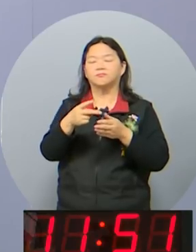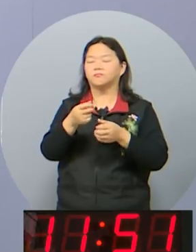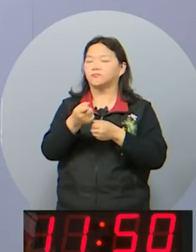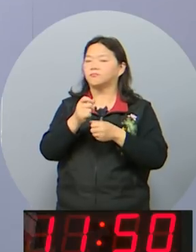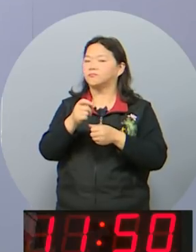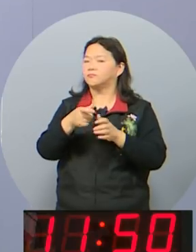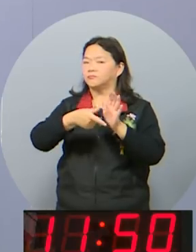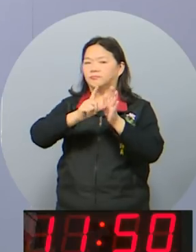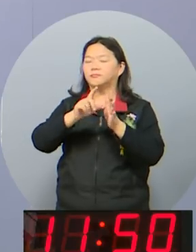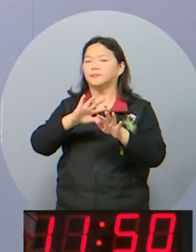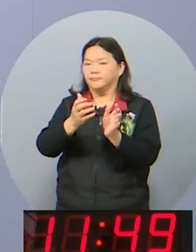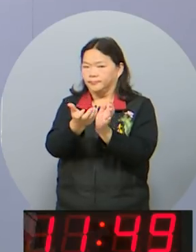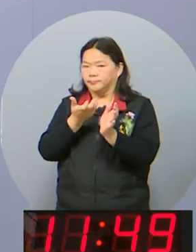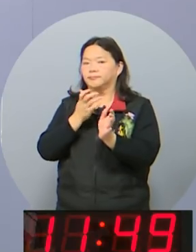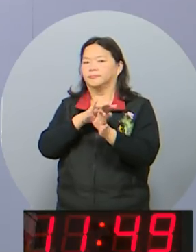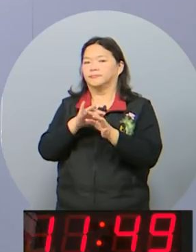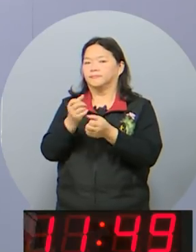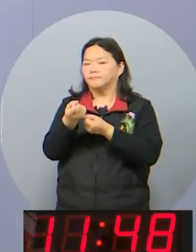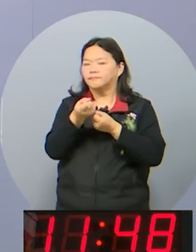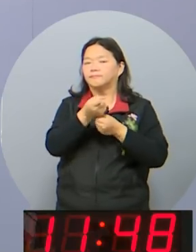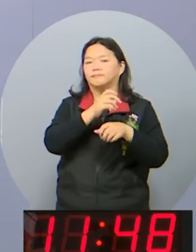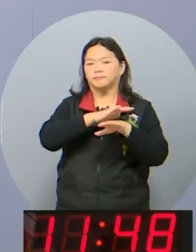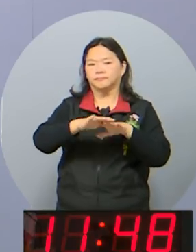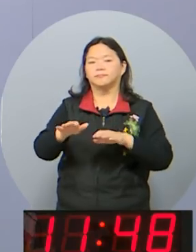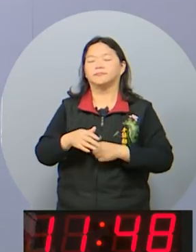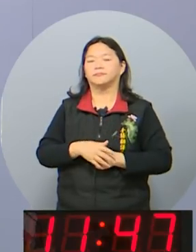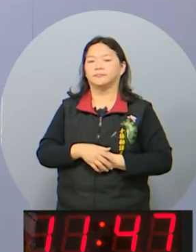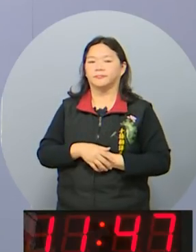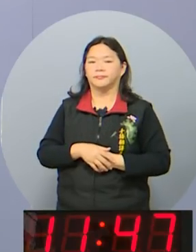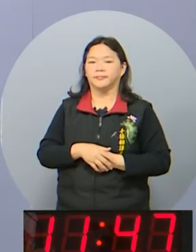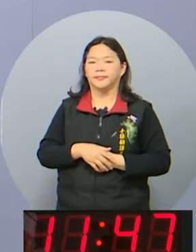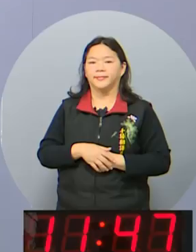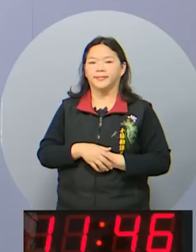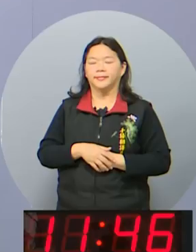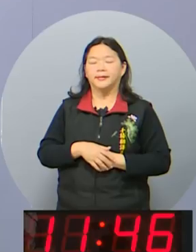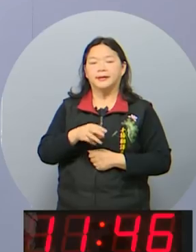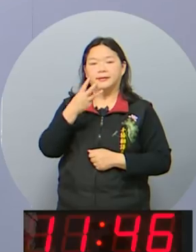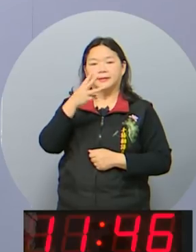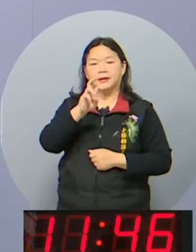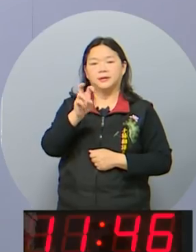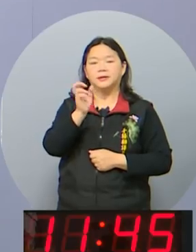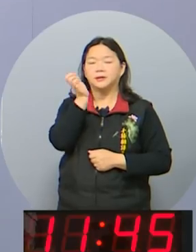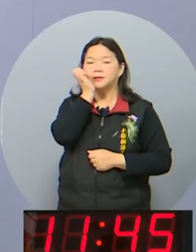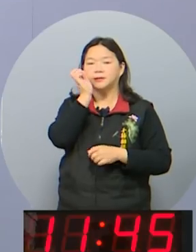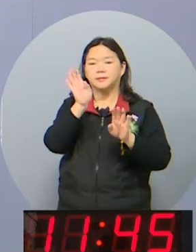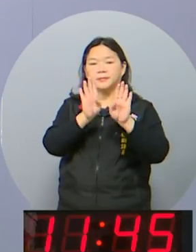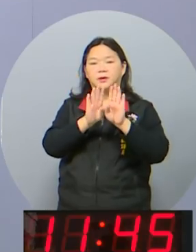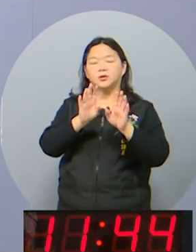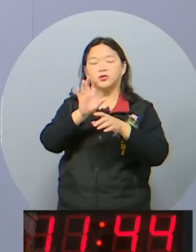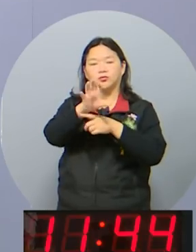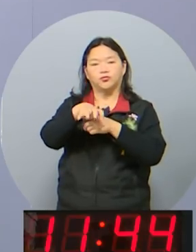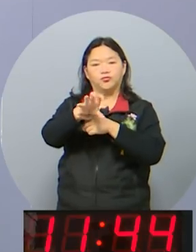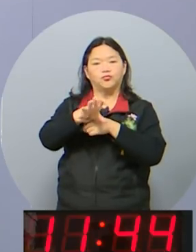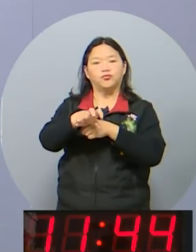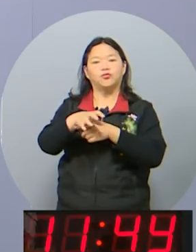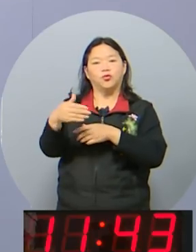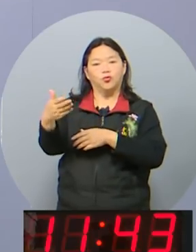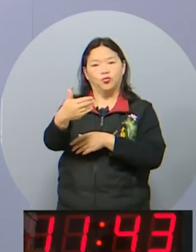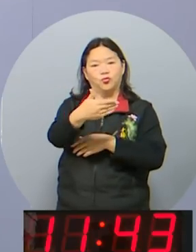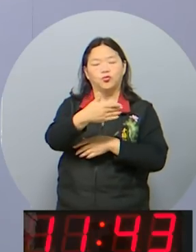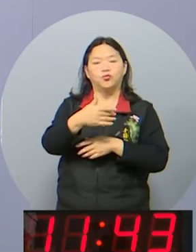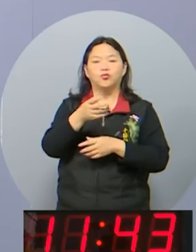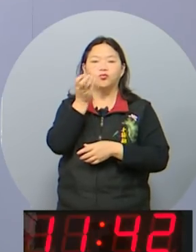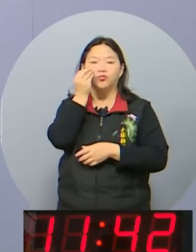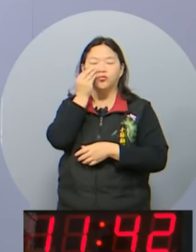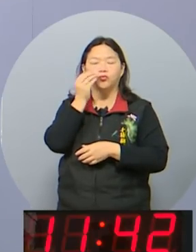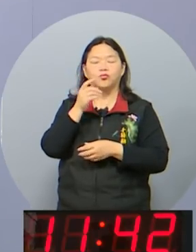才来争取，才来建设这个他们需要的东西。那我们三芝石门属于农业跟渔业还有观光